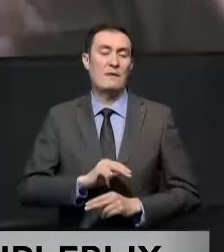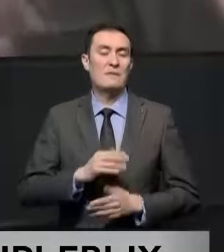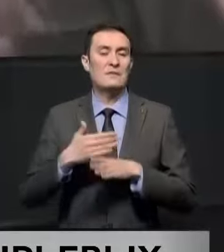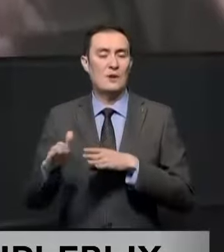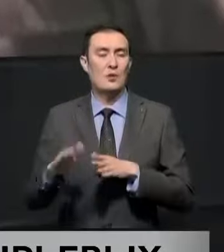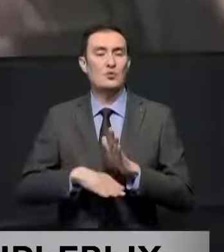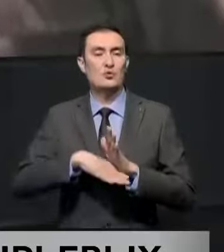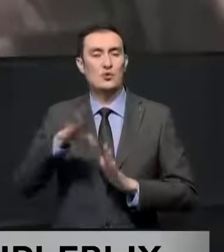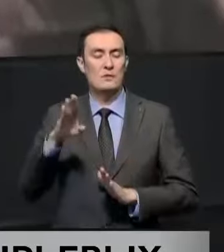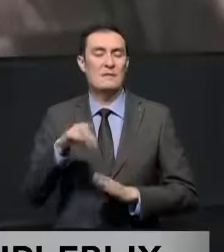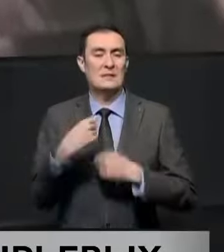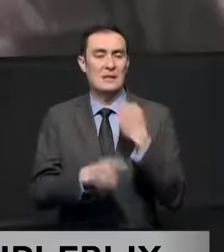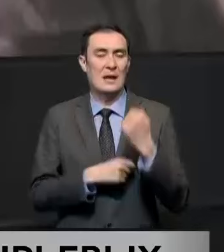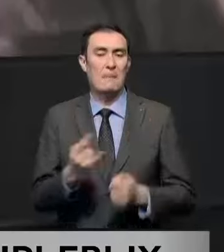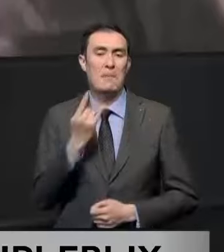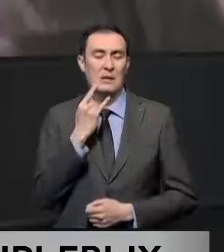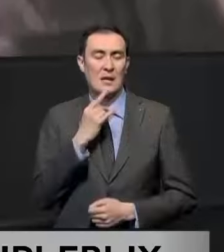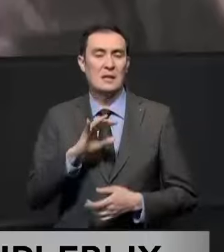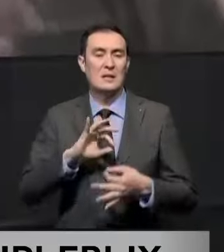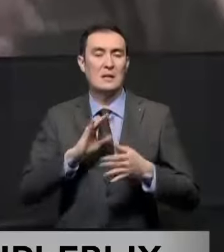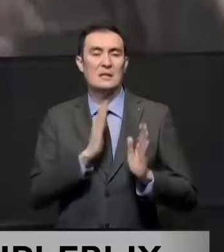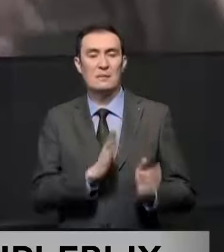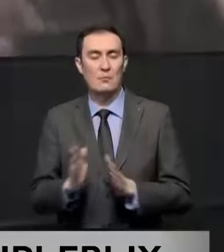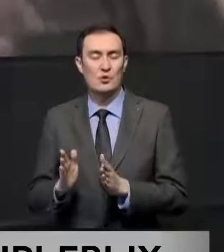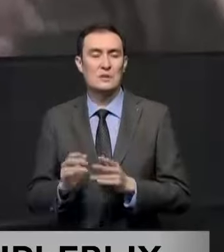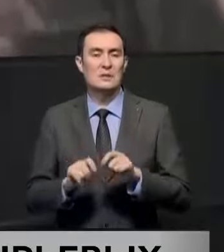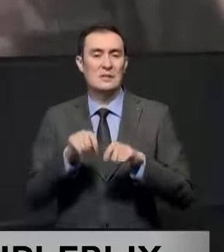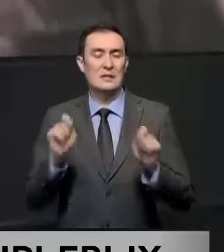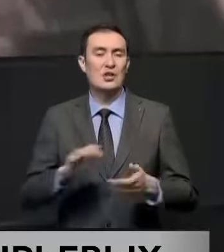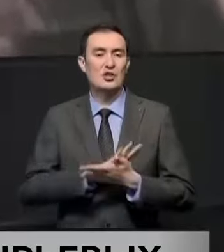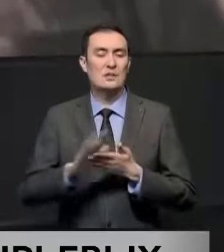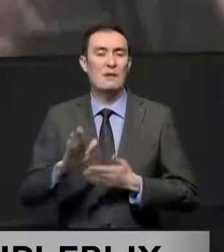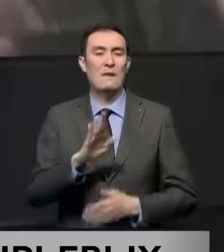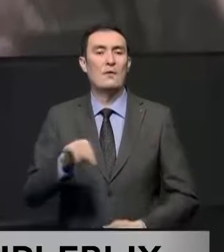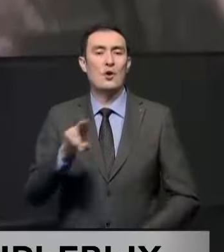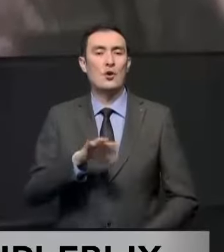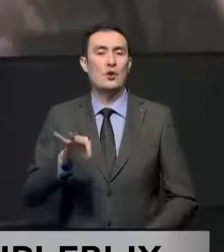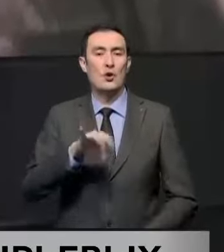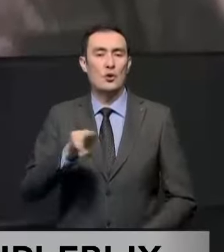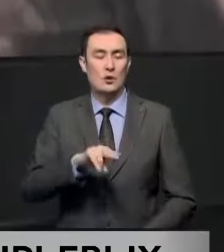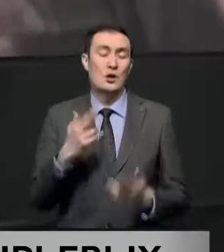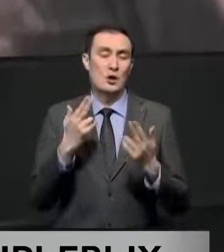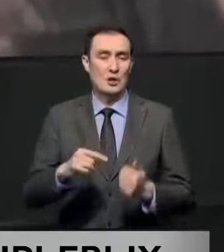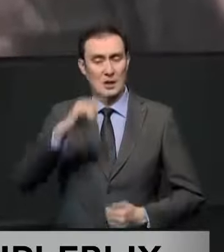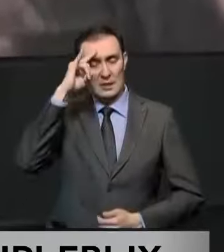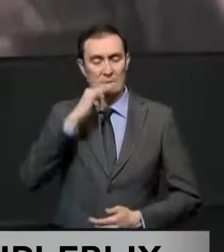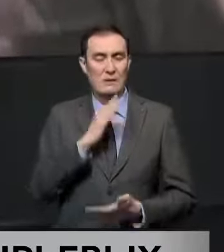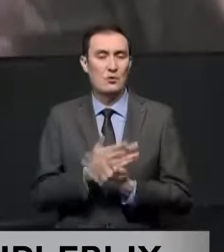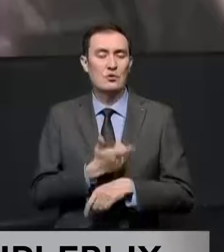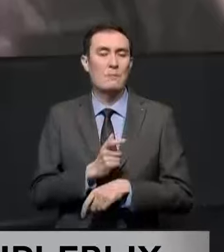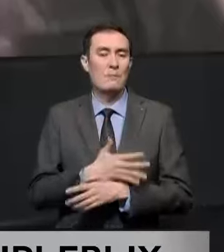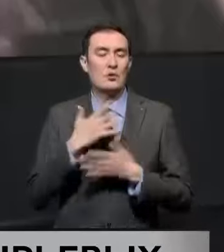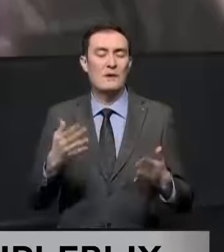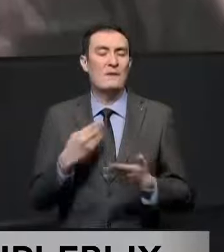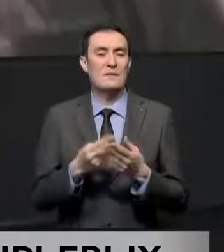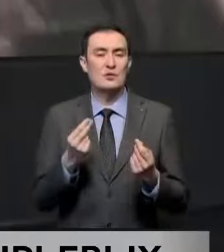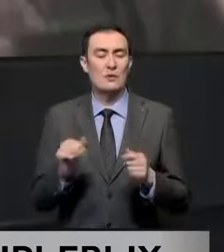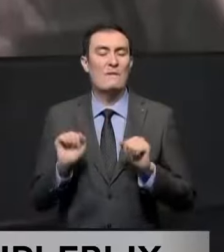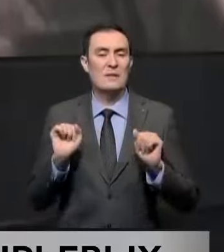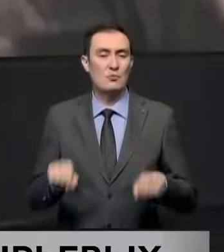области устойчивого сырья, батарей и цепочек создания стоимости зеленого водорода. Казахстан, конечно же, представляет очень много